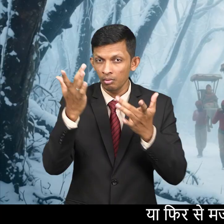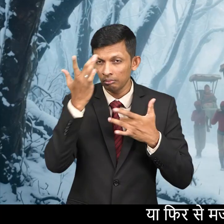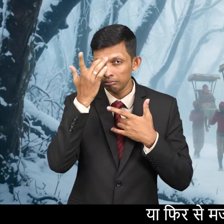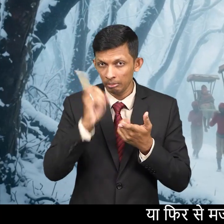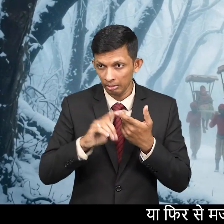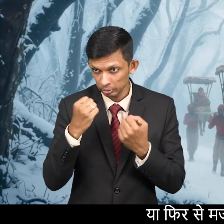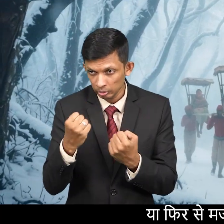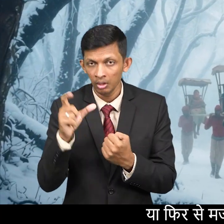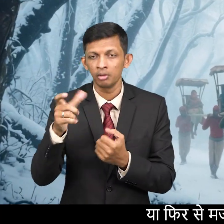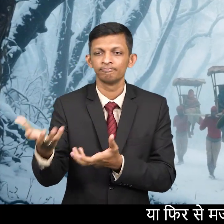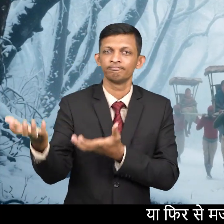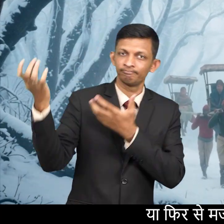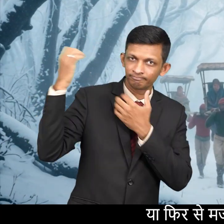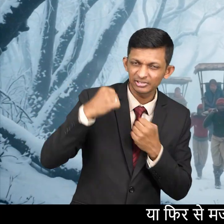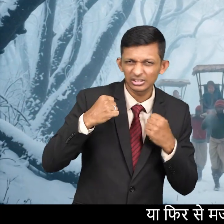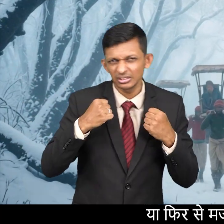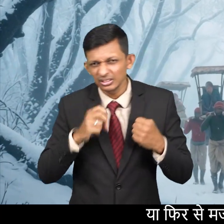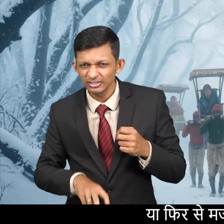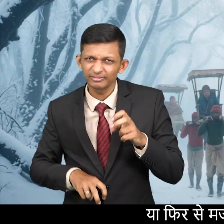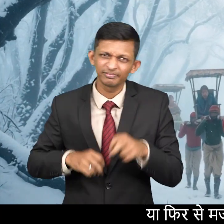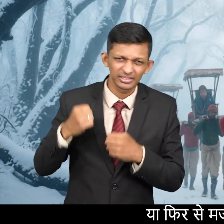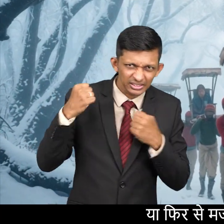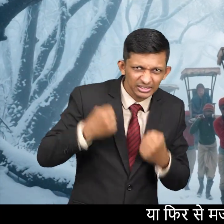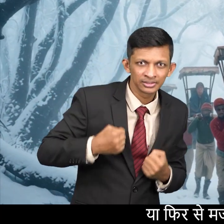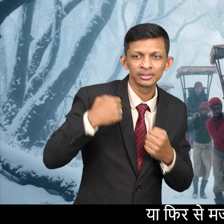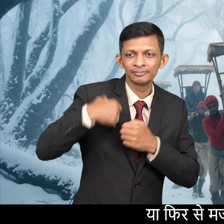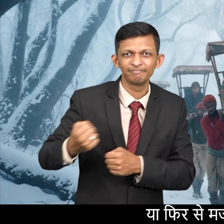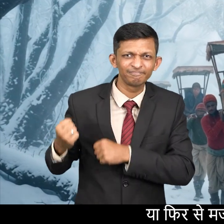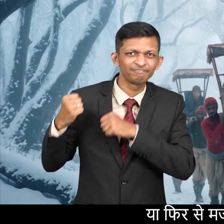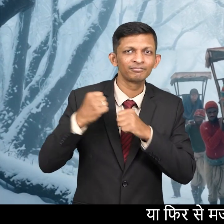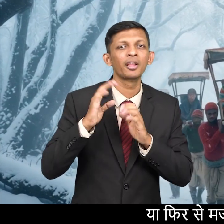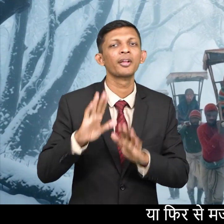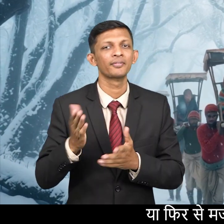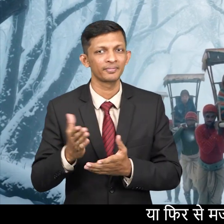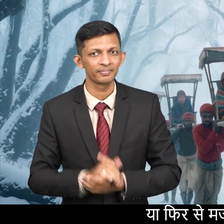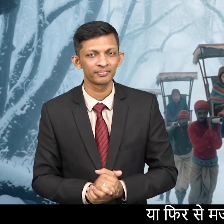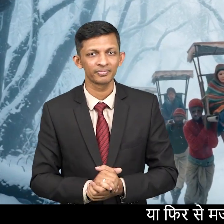या फिर से मजबूत लोगों द्वारा ले जाई गई डोलियों का।